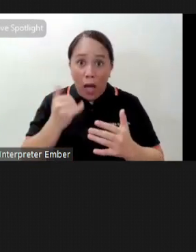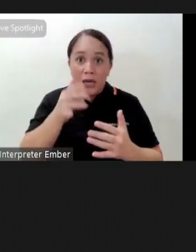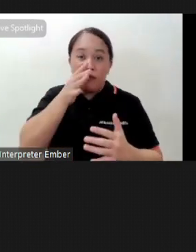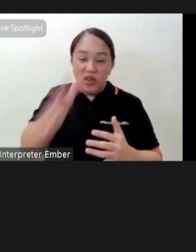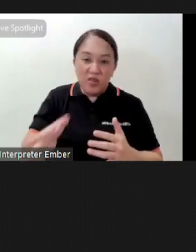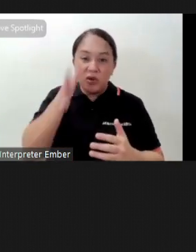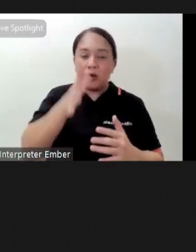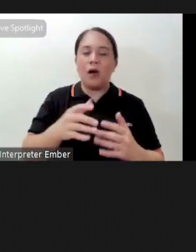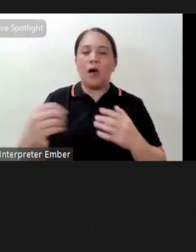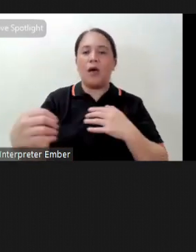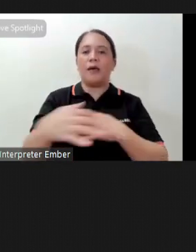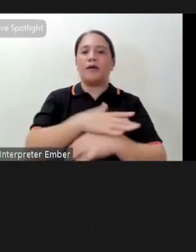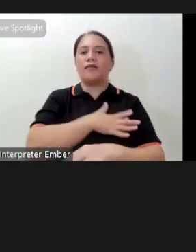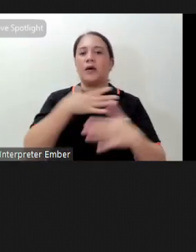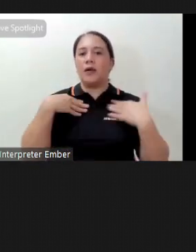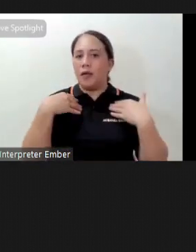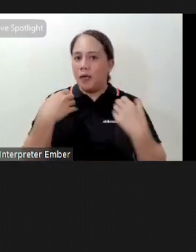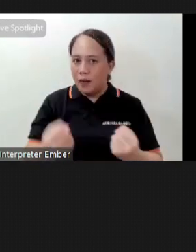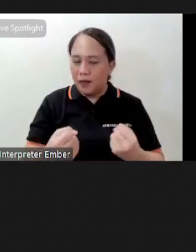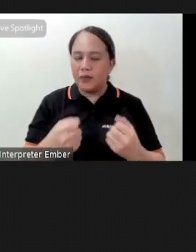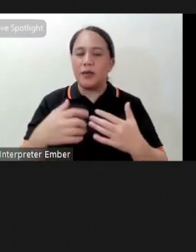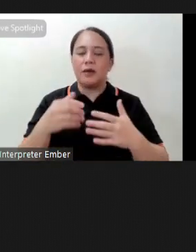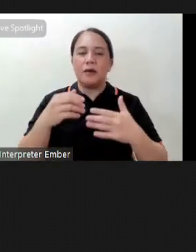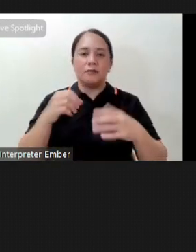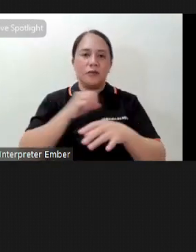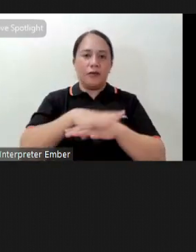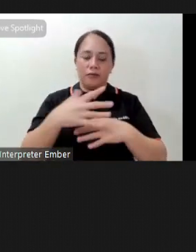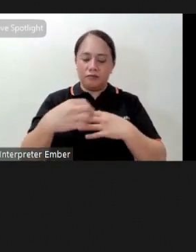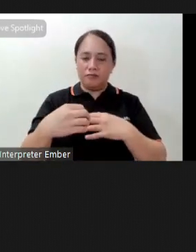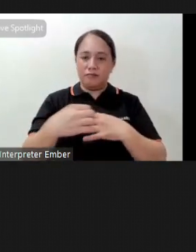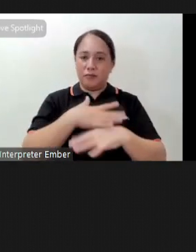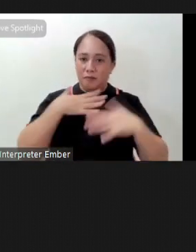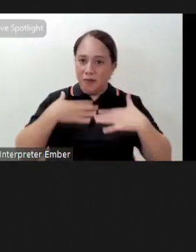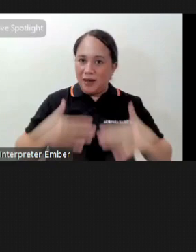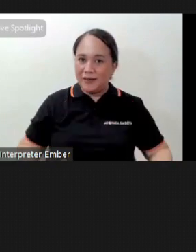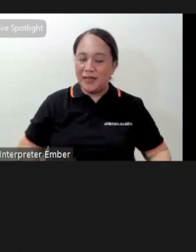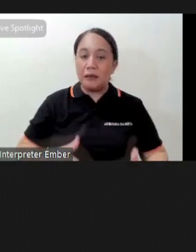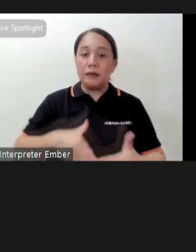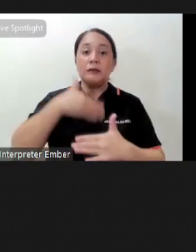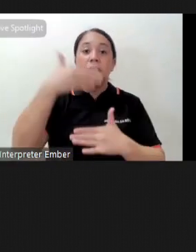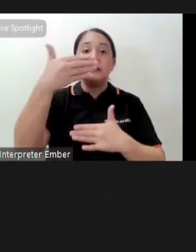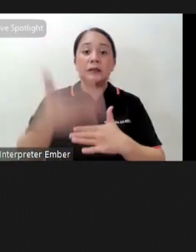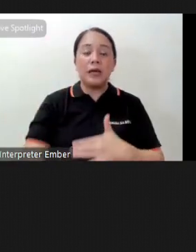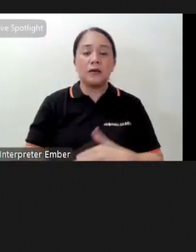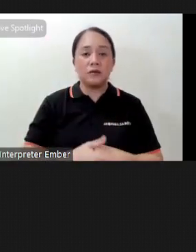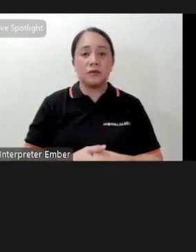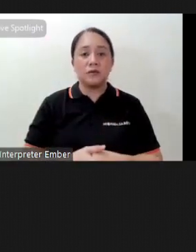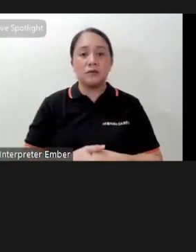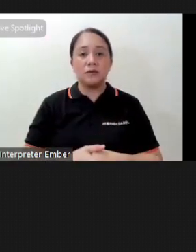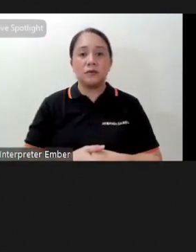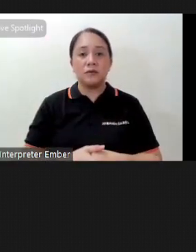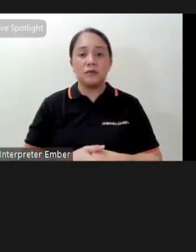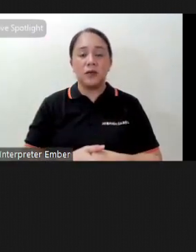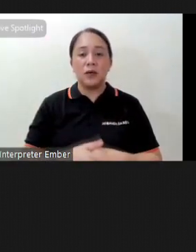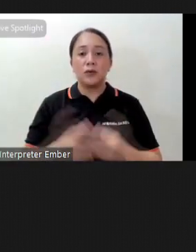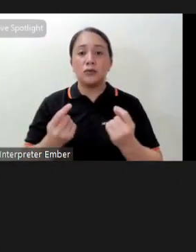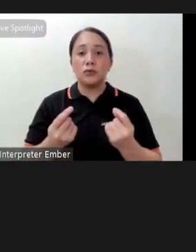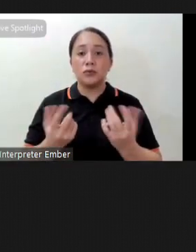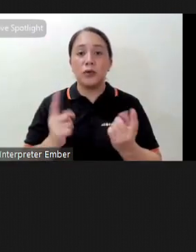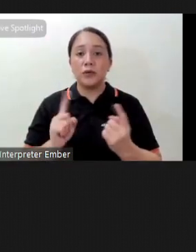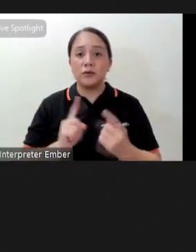health ninyo maapektuhan na yung body nyo and then so the next question is what do we do with it di ba